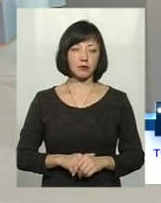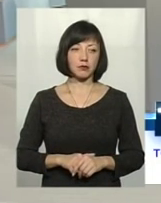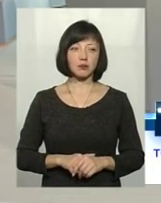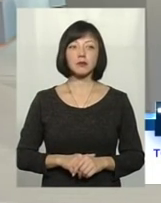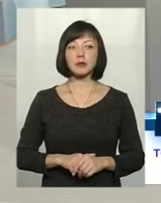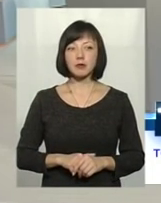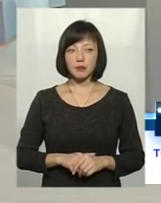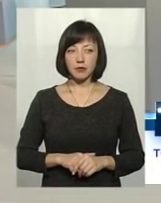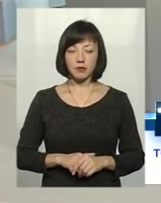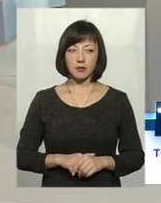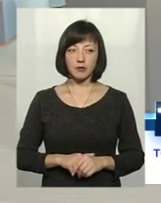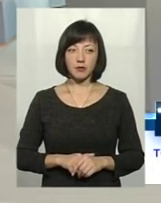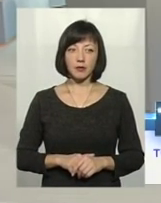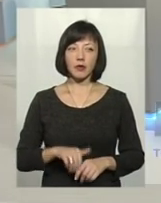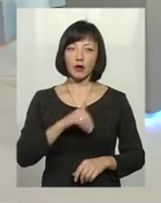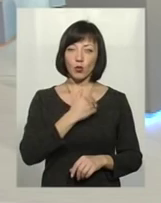Дякую за питання.